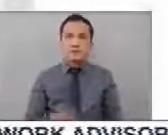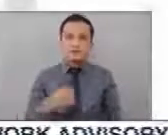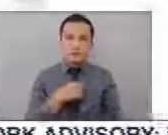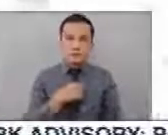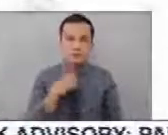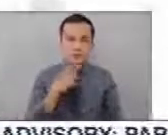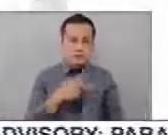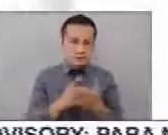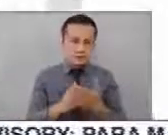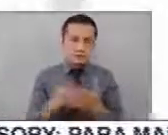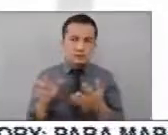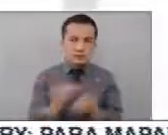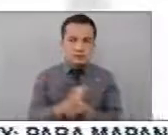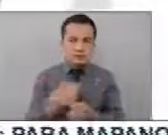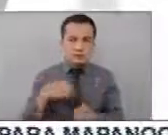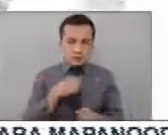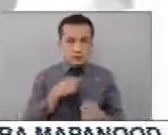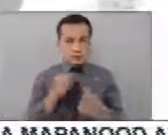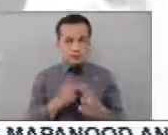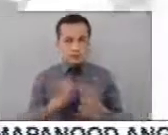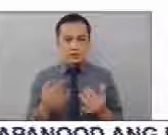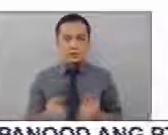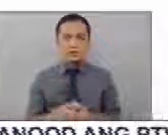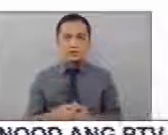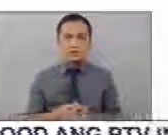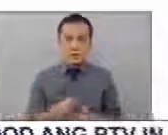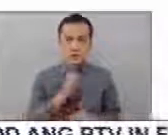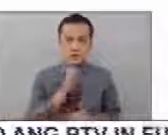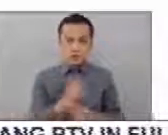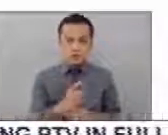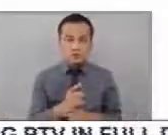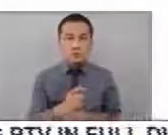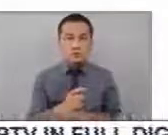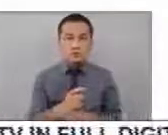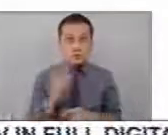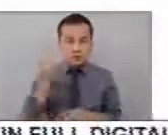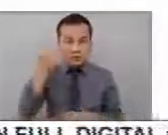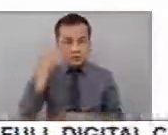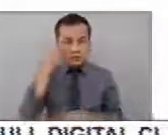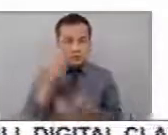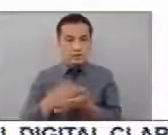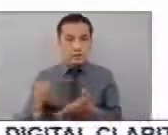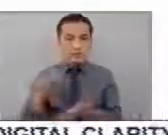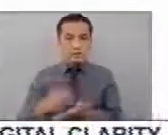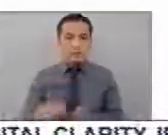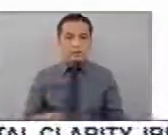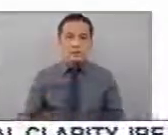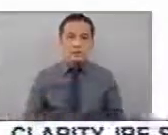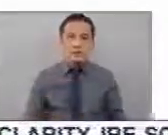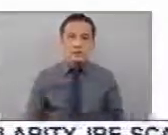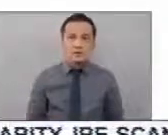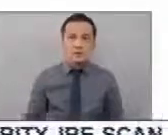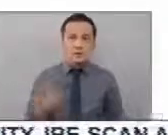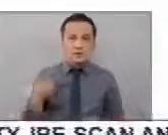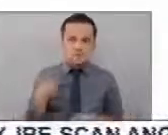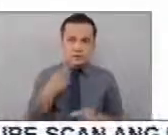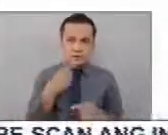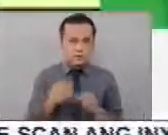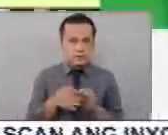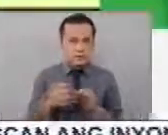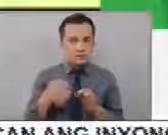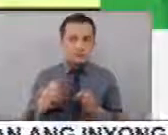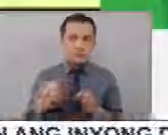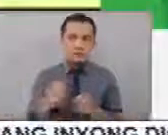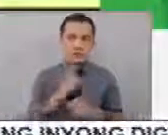91.13% o 3,011 ang unvaccinated. Sa parehong period, 59 ang namatay kung saan 55 ang